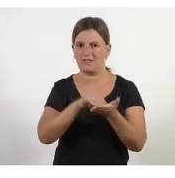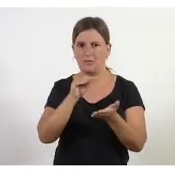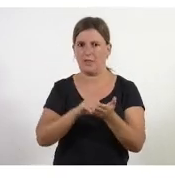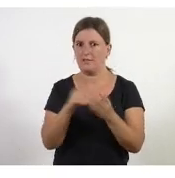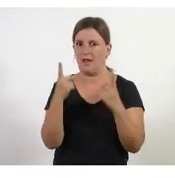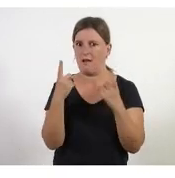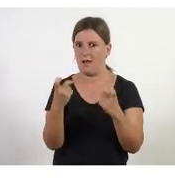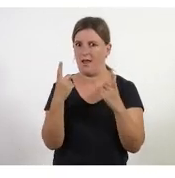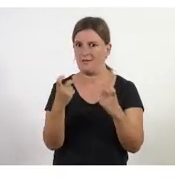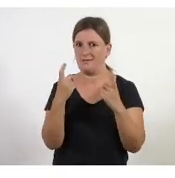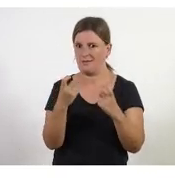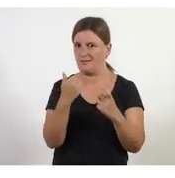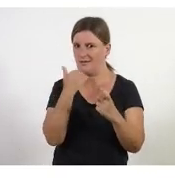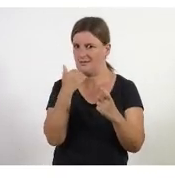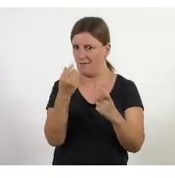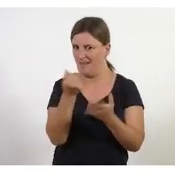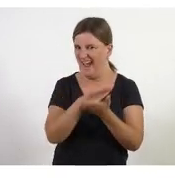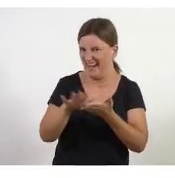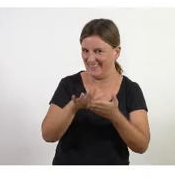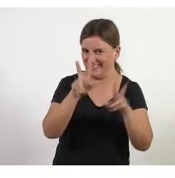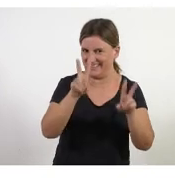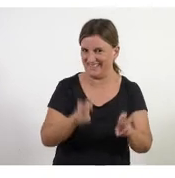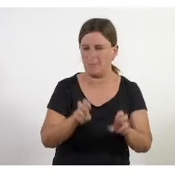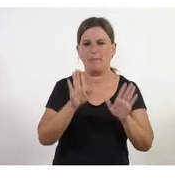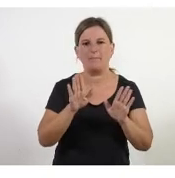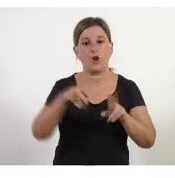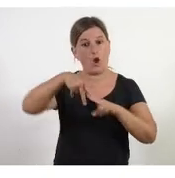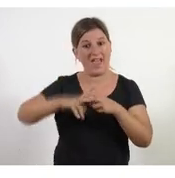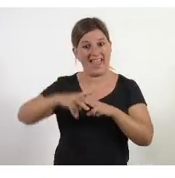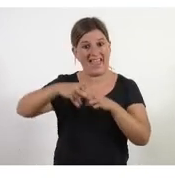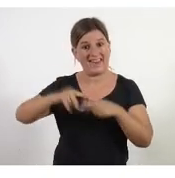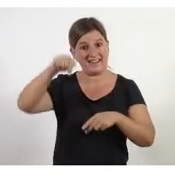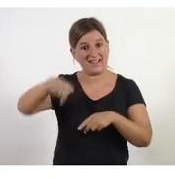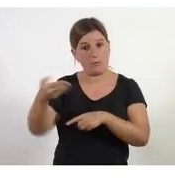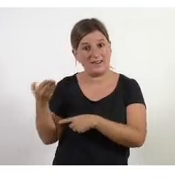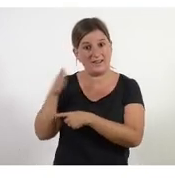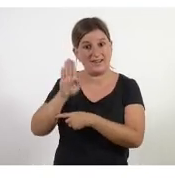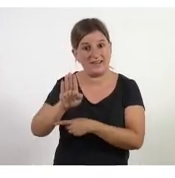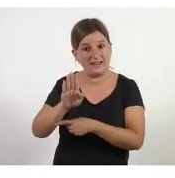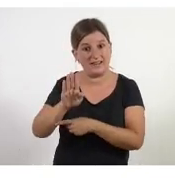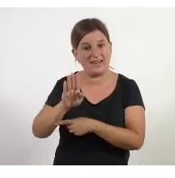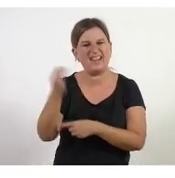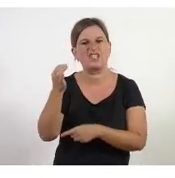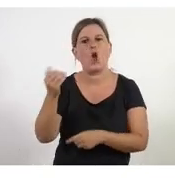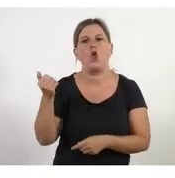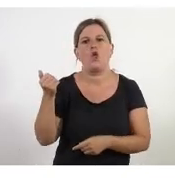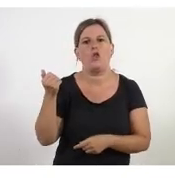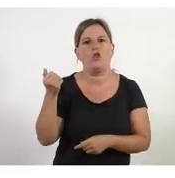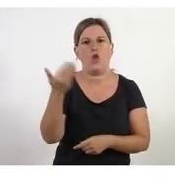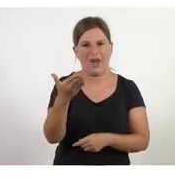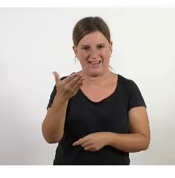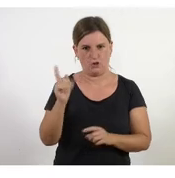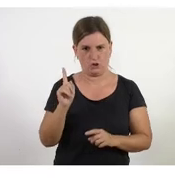així nosaltres ho sabem. Però les eines que veurem avui són donacions, o sigui que ja són gratuïtes,